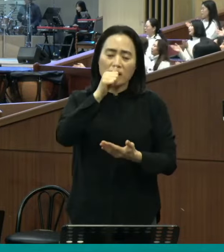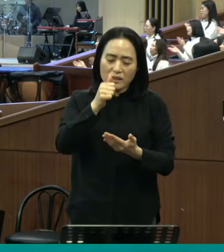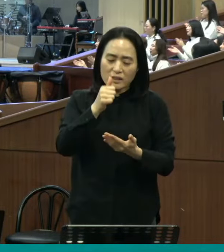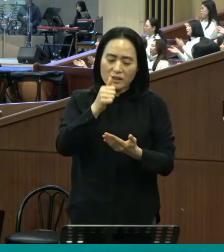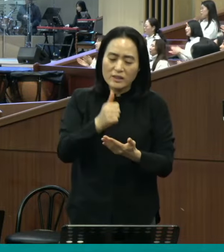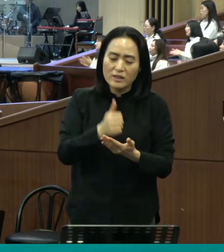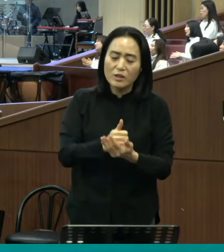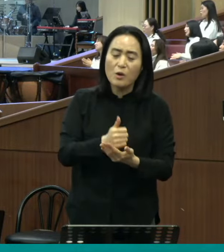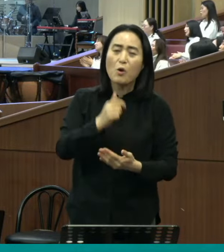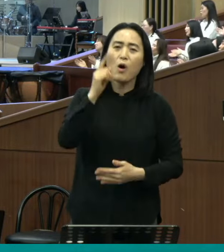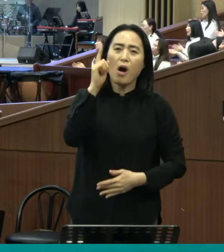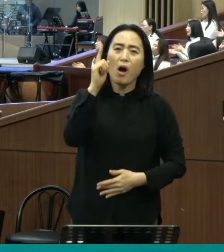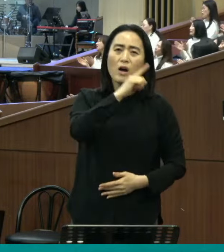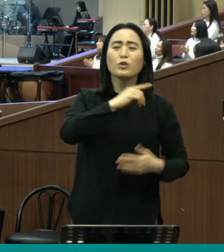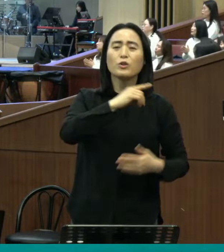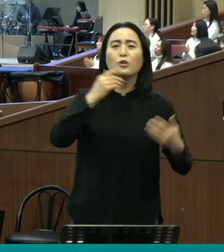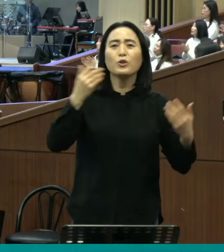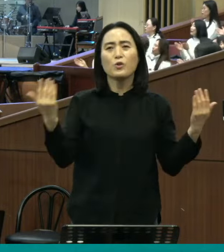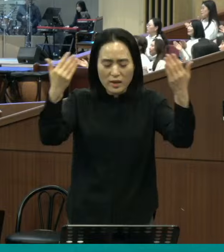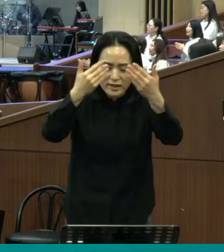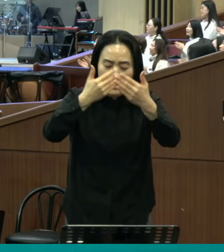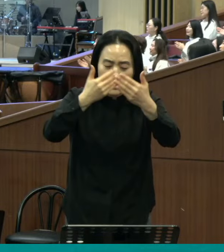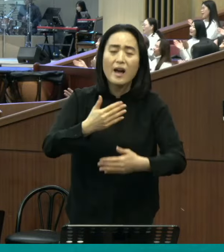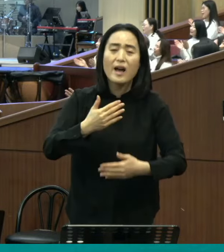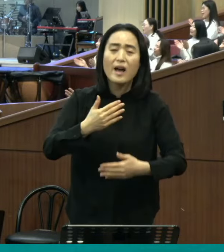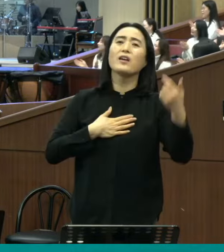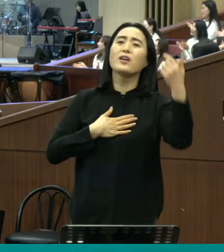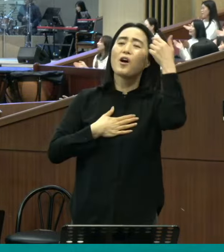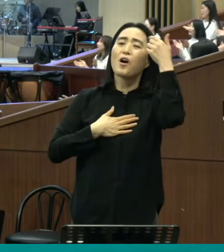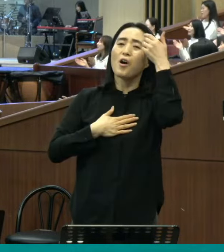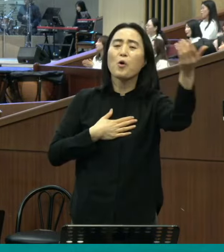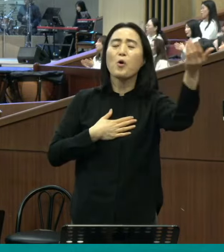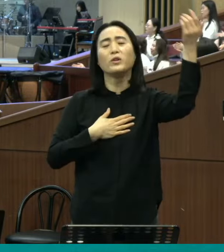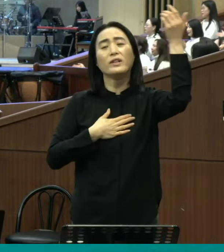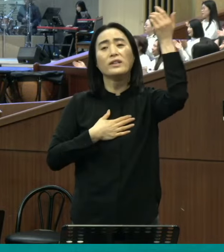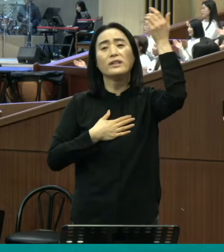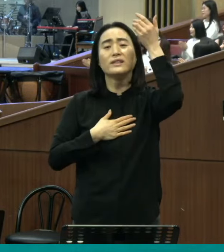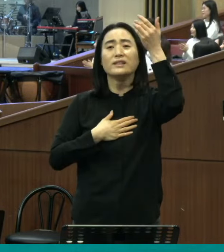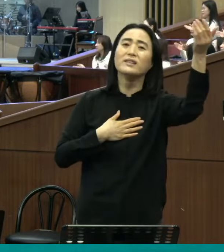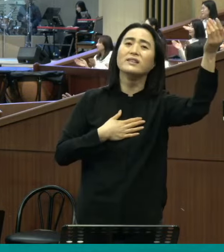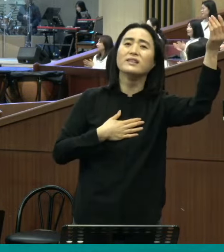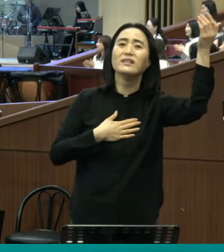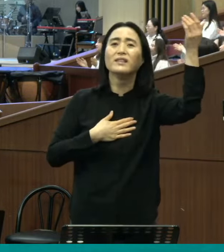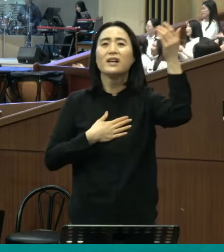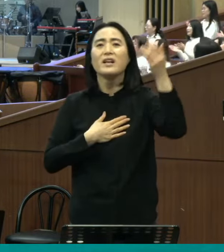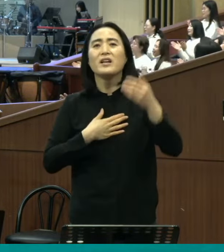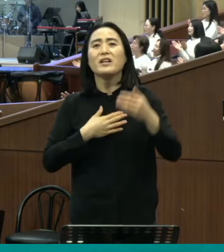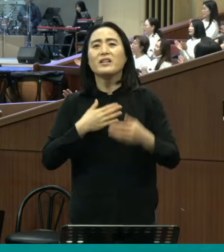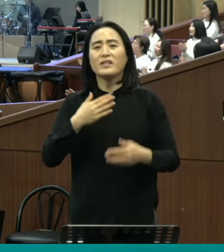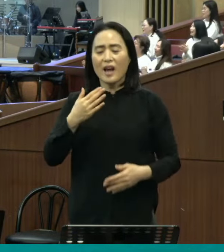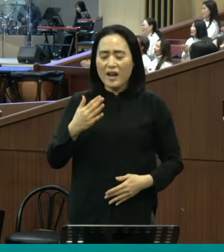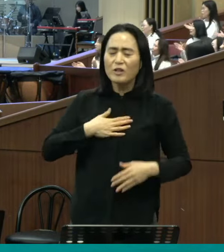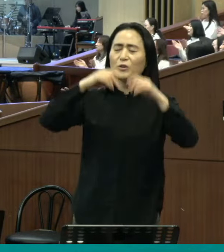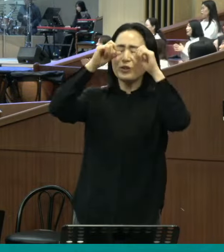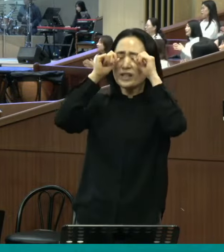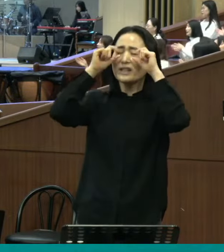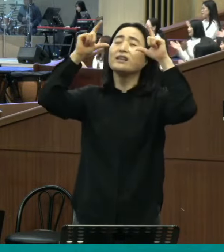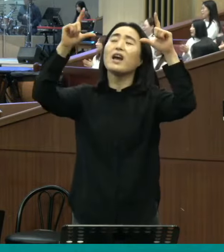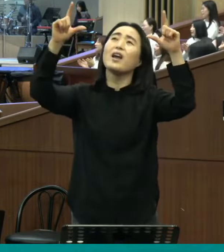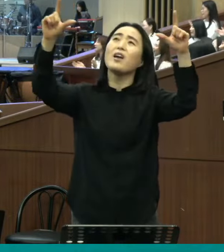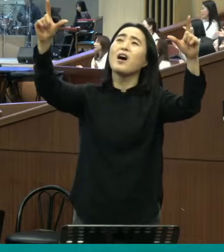죄악으로 어두워진 나의 영혼 나의 눈을 뜨게 하소서. 나의 눈을